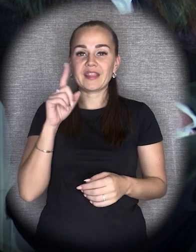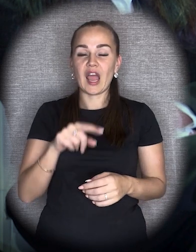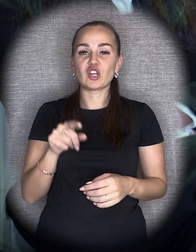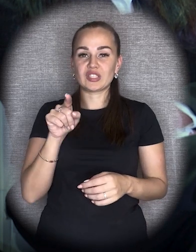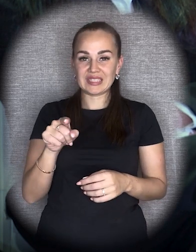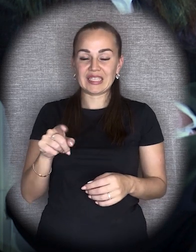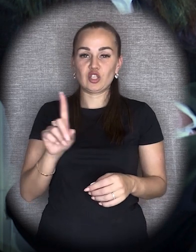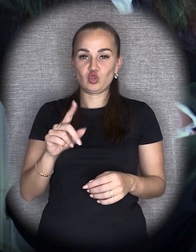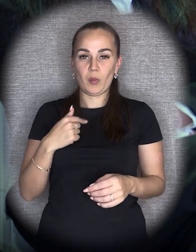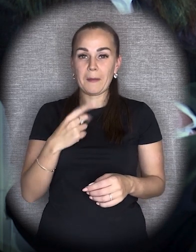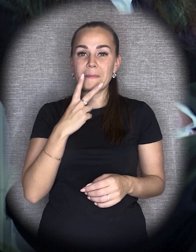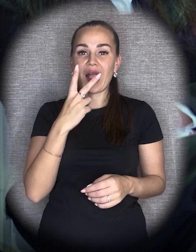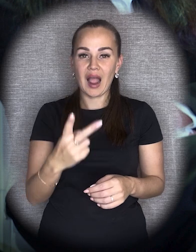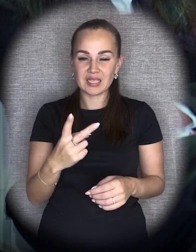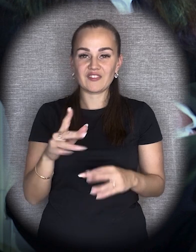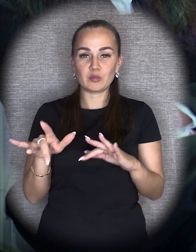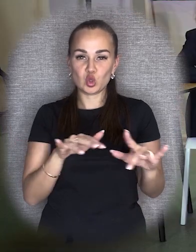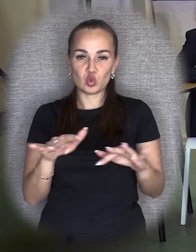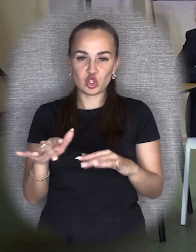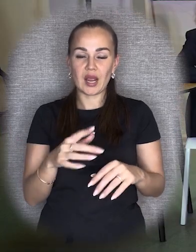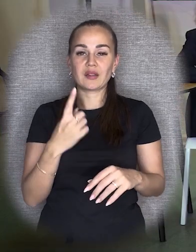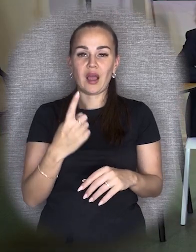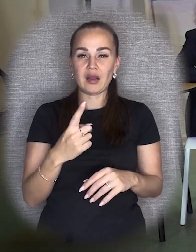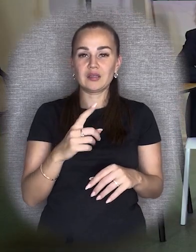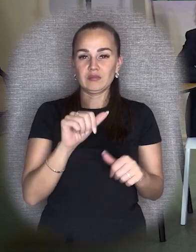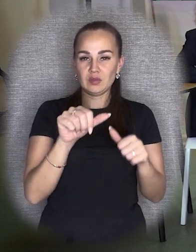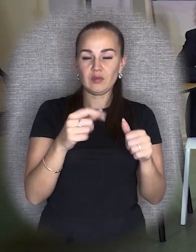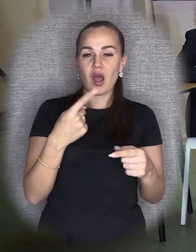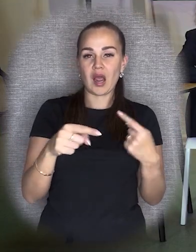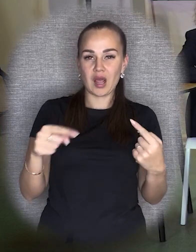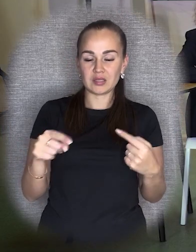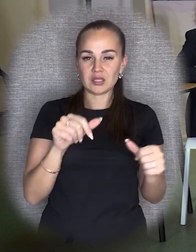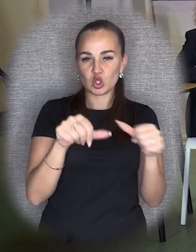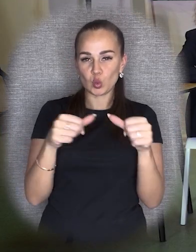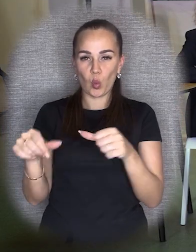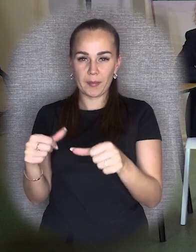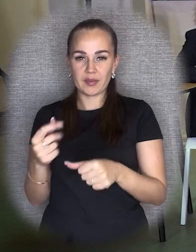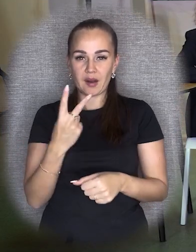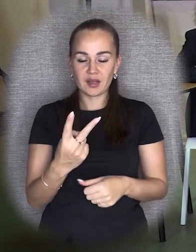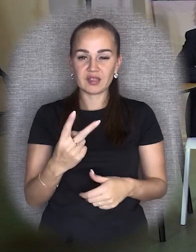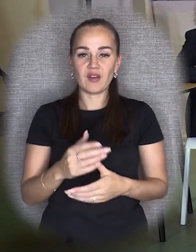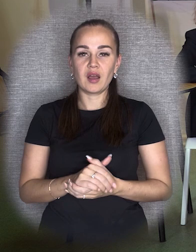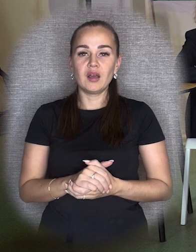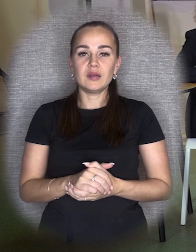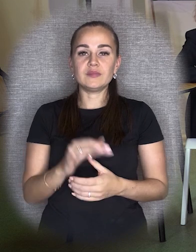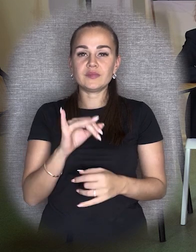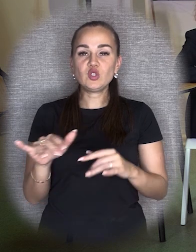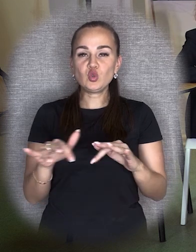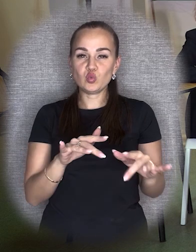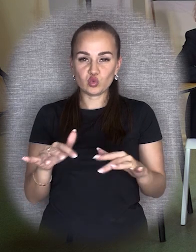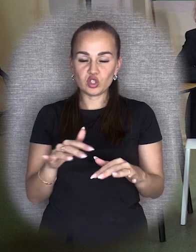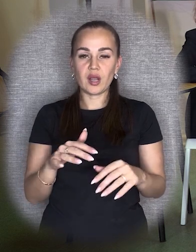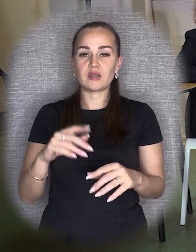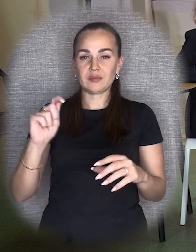сюжета. Один о скульпторе Манизере, а второй о Кербеле. И сюжет про Кербеля был